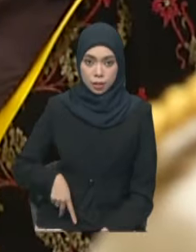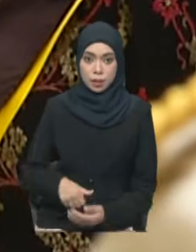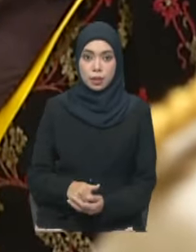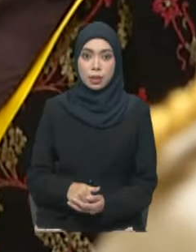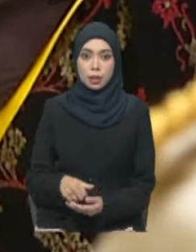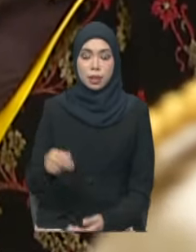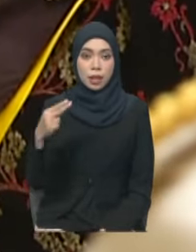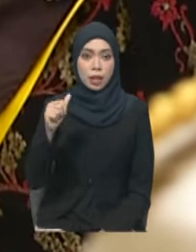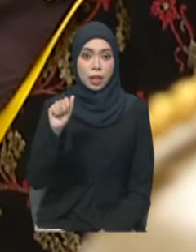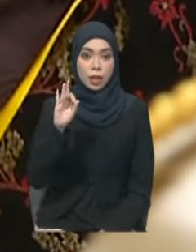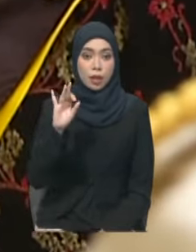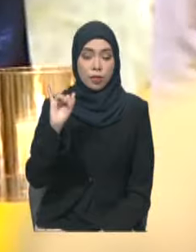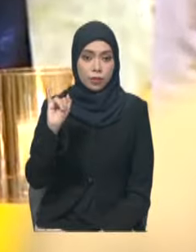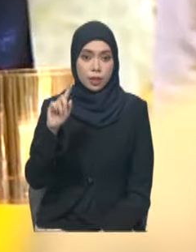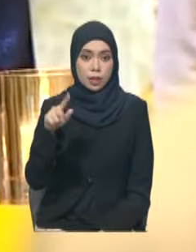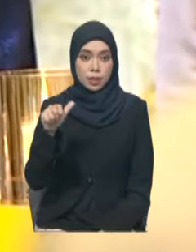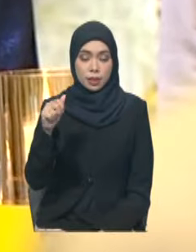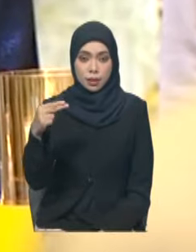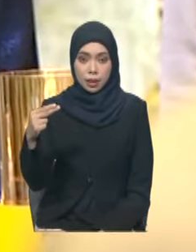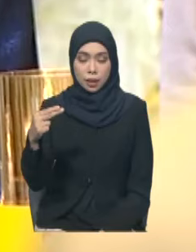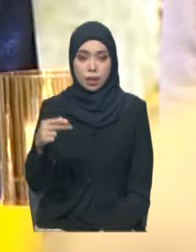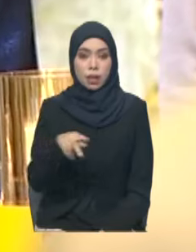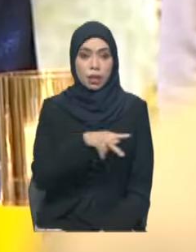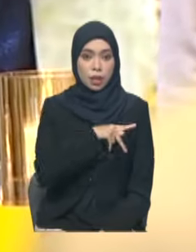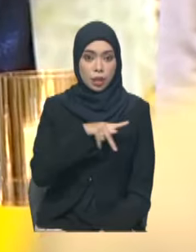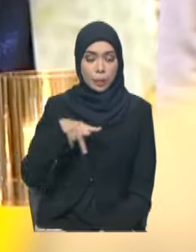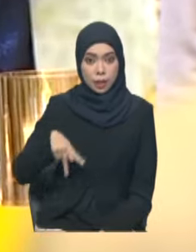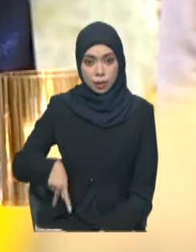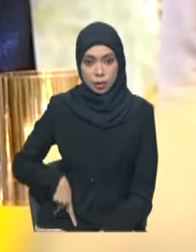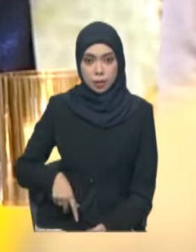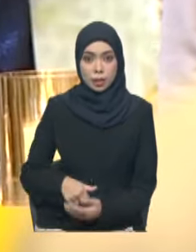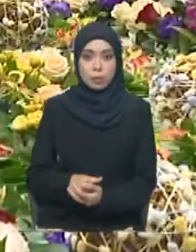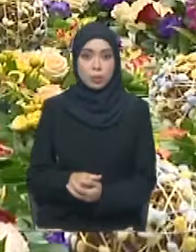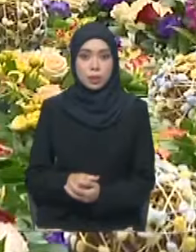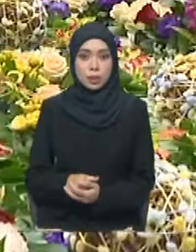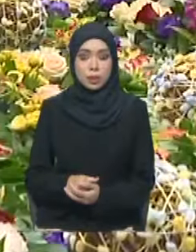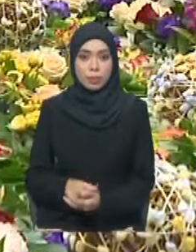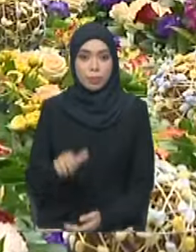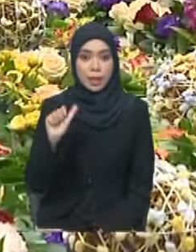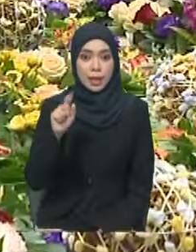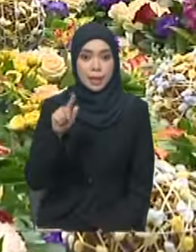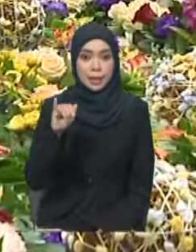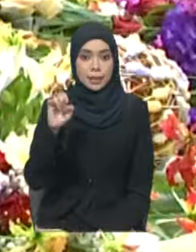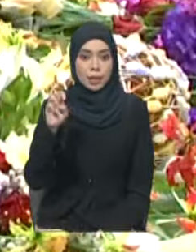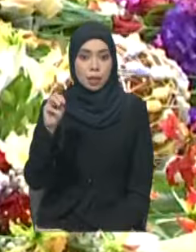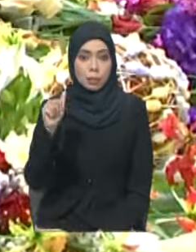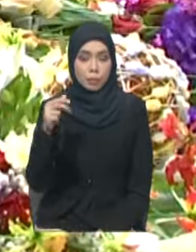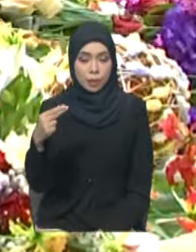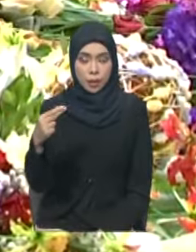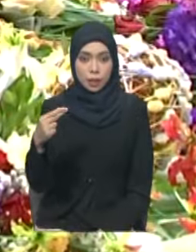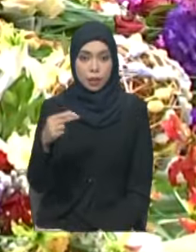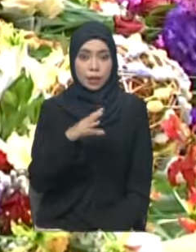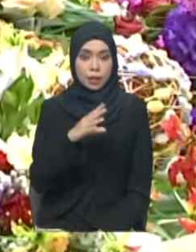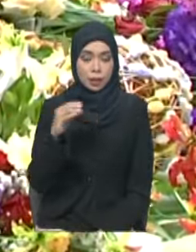Anak Puteri Hajah Hafizah Sururul Bolkiah. Yang Teramat Mulia Paduka Seri Pangeran Anak Puteri Azimah Nikmatul Bolkiah.